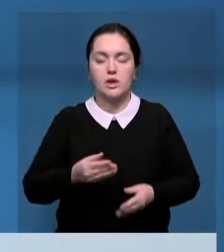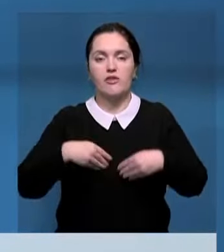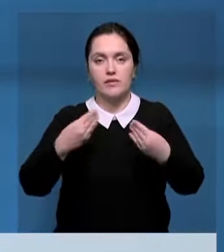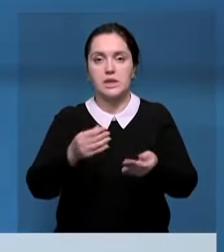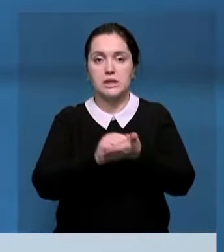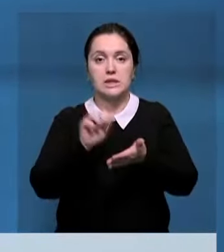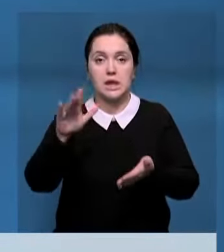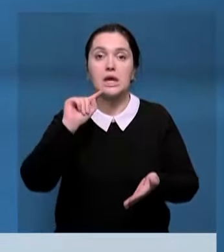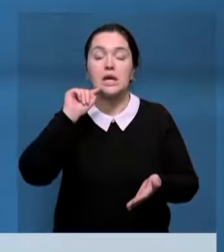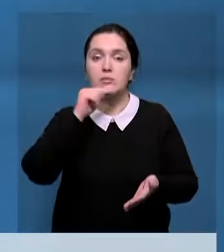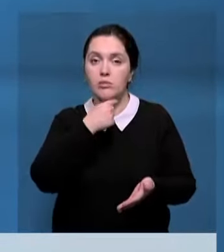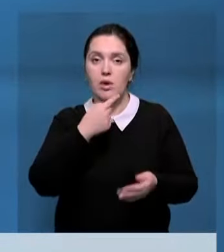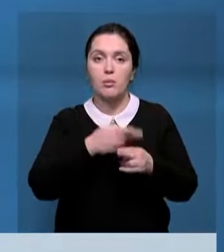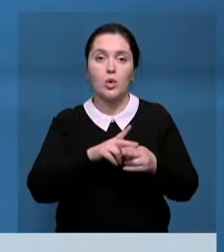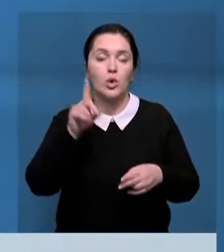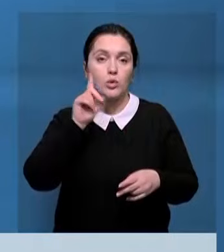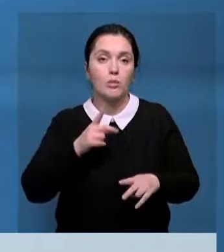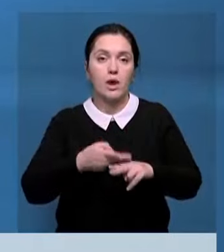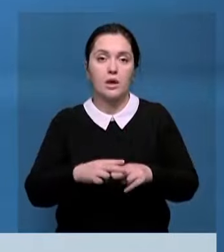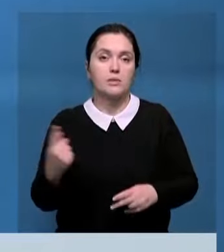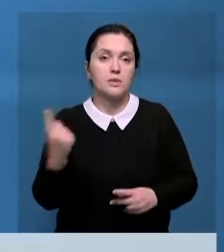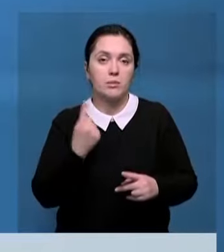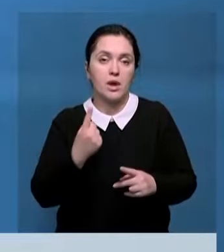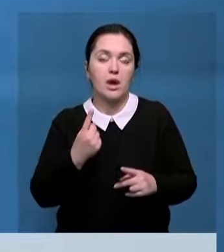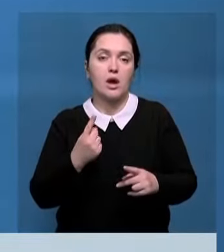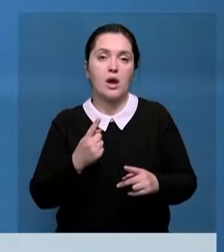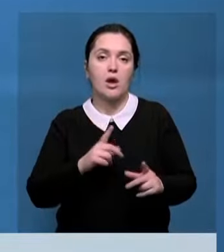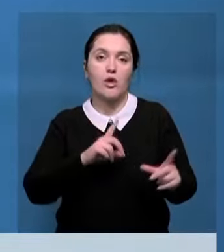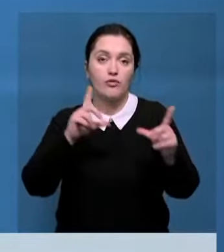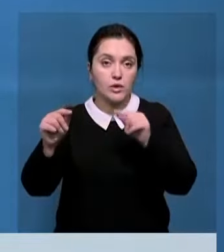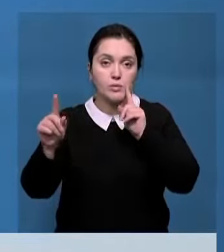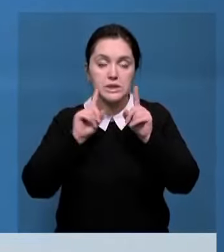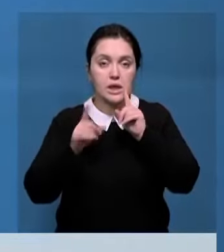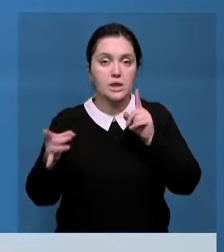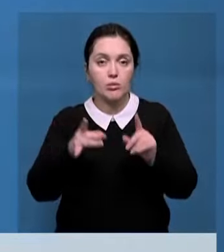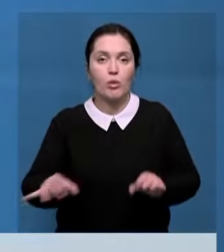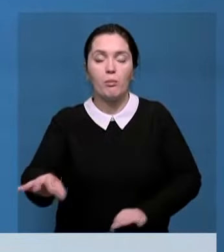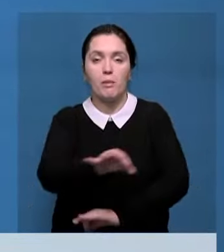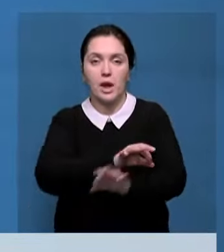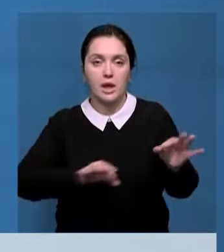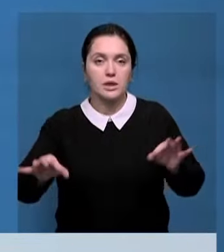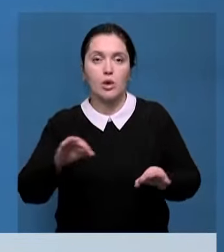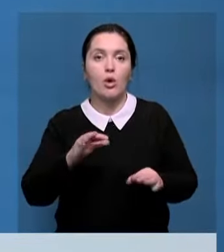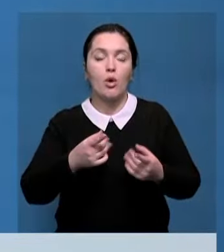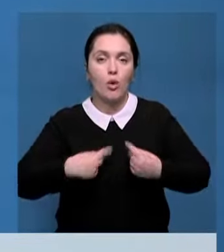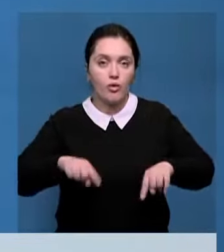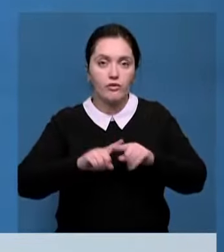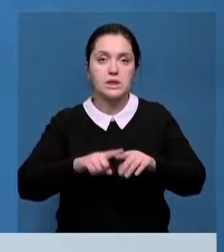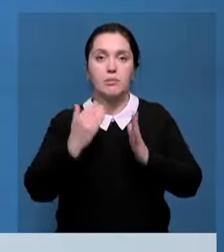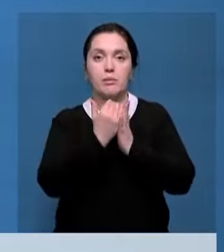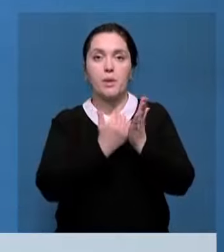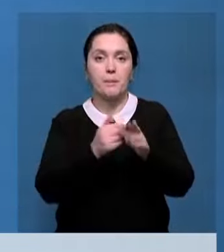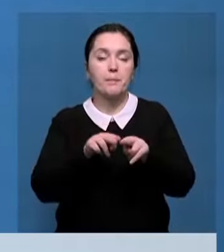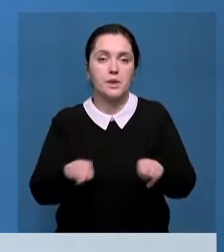им сертификатов экономической мобильности. Об этом на первом выездном заседании республиканского проектного офиса программы в